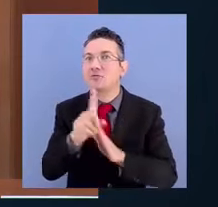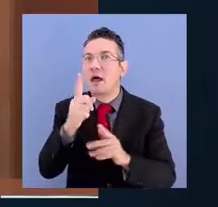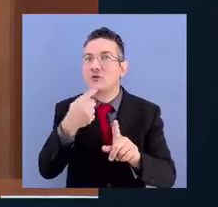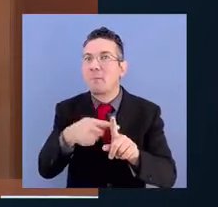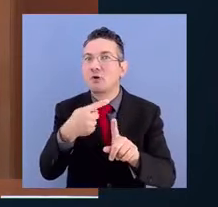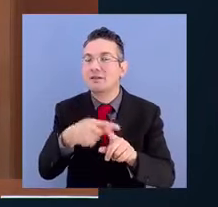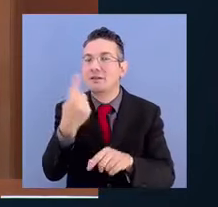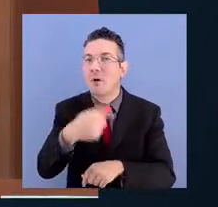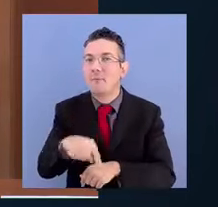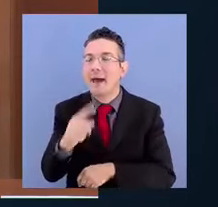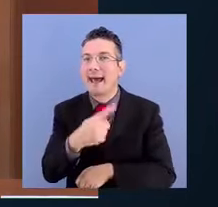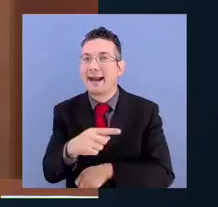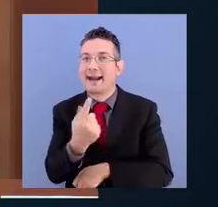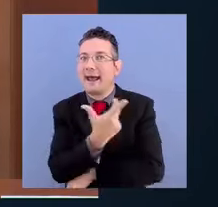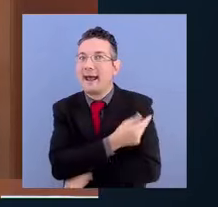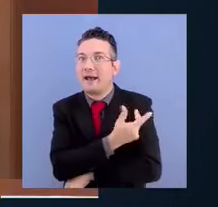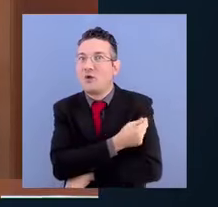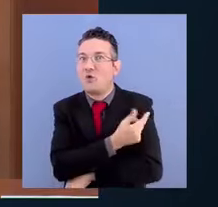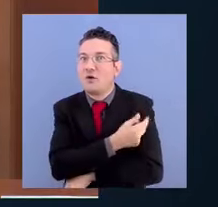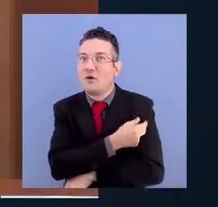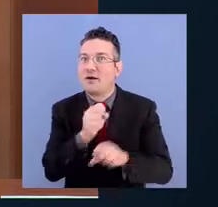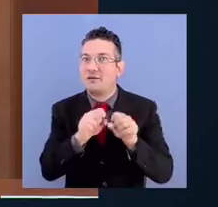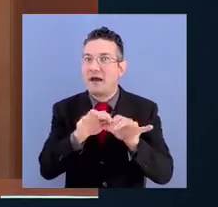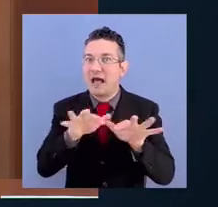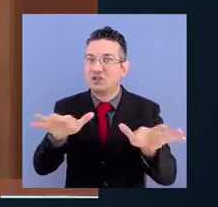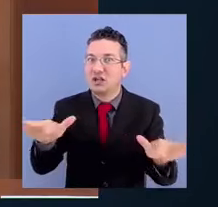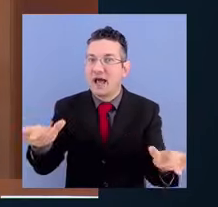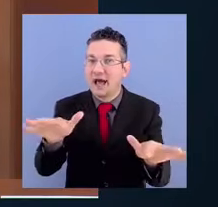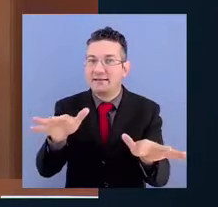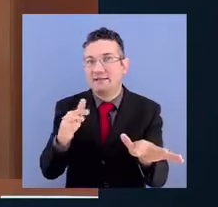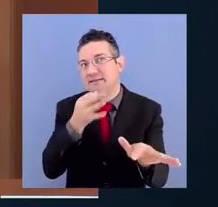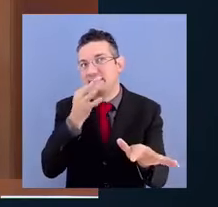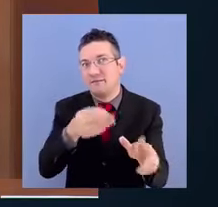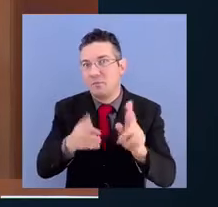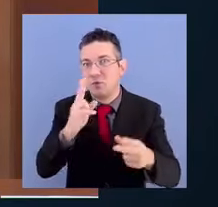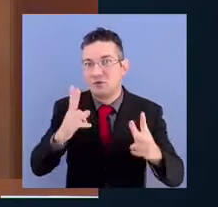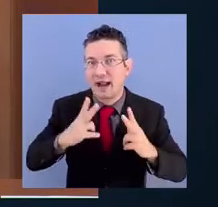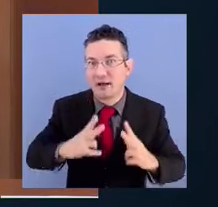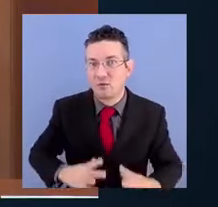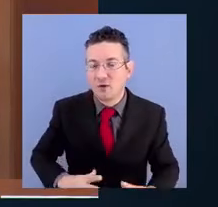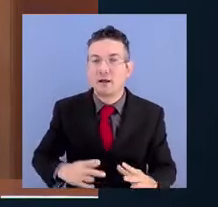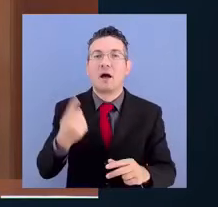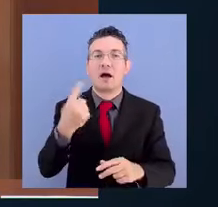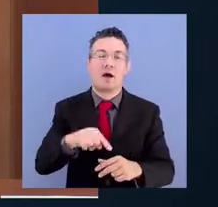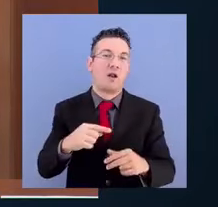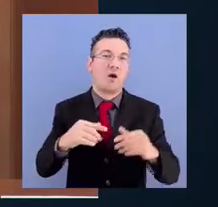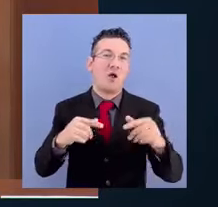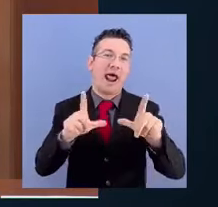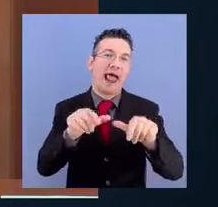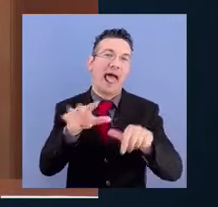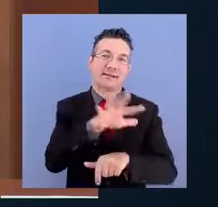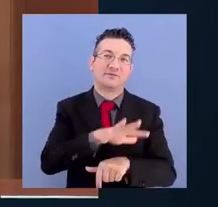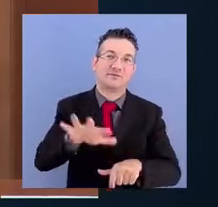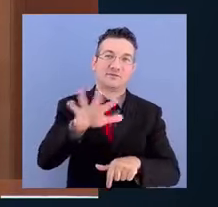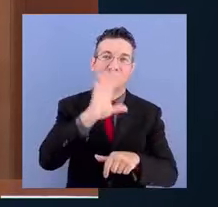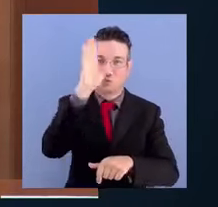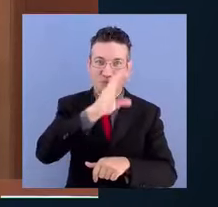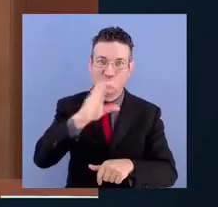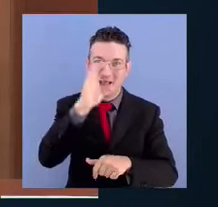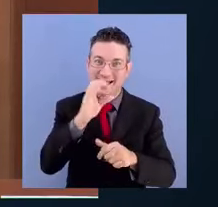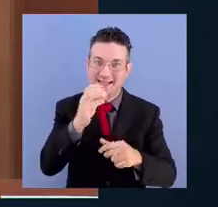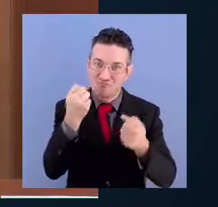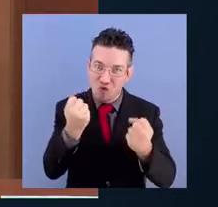domestico in questo momento ed è quello a cui in questo momento ovviamente ci stiamo maggiormente rivolgendo dando